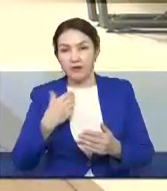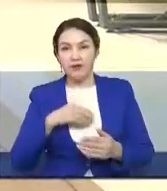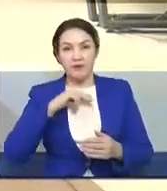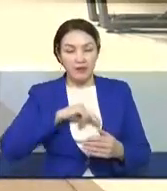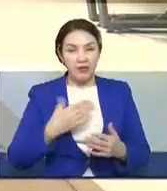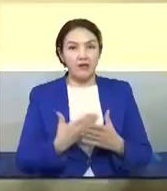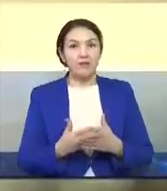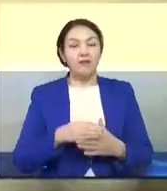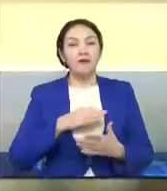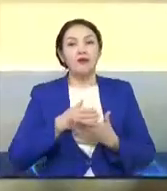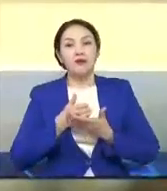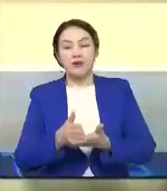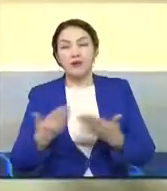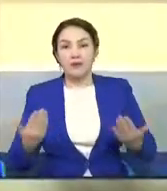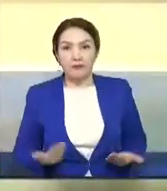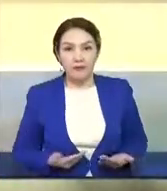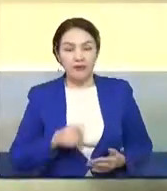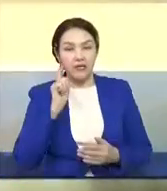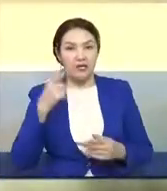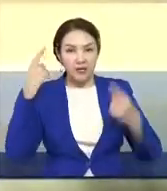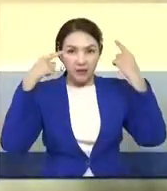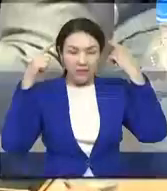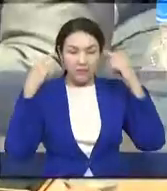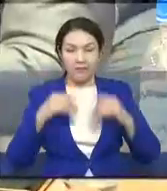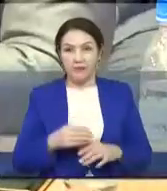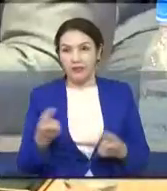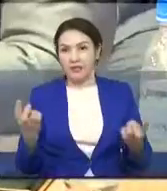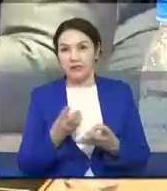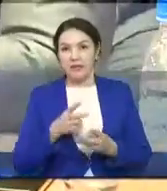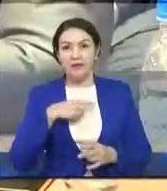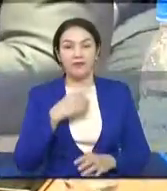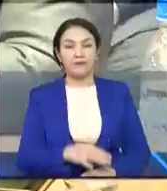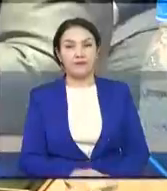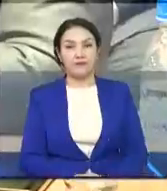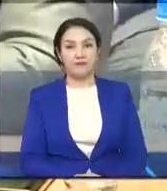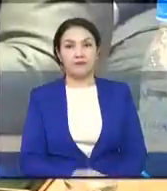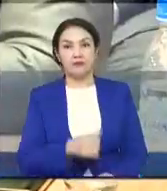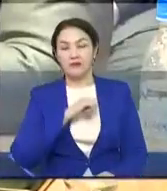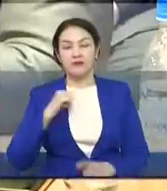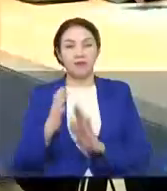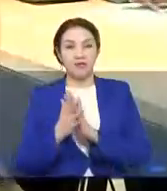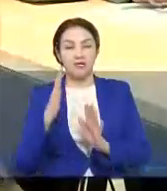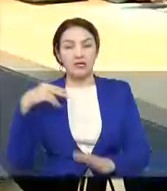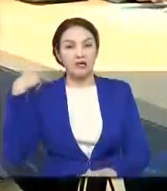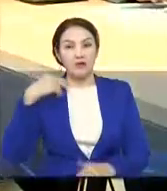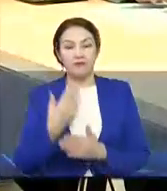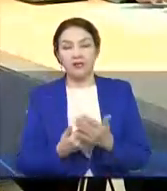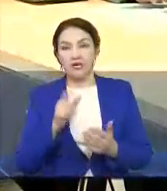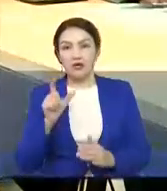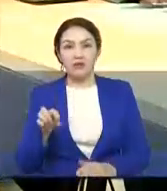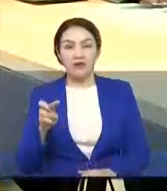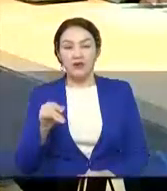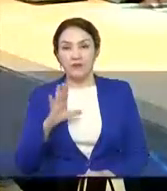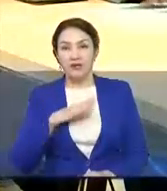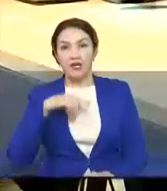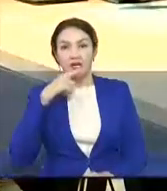көкейтесті сауалдарын жолдап, өңір жастарына арналған шығармашылық орталық қажет екендігін айтты. Өз кезегінде президент кеңесшісі Мәлік